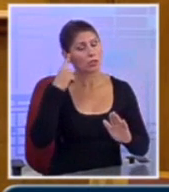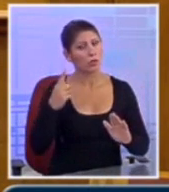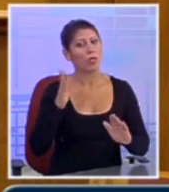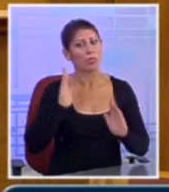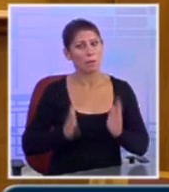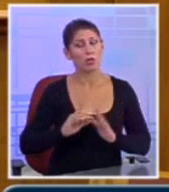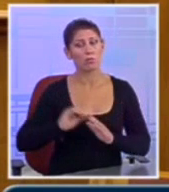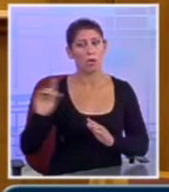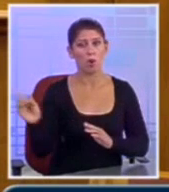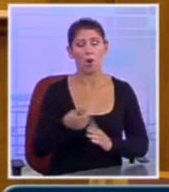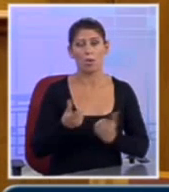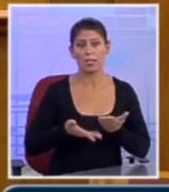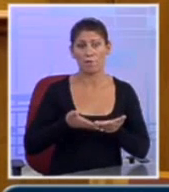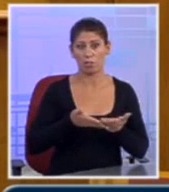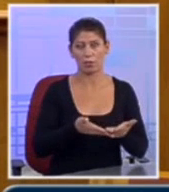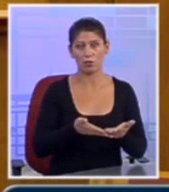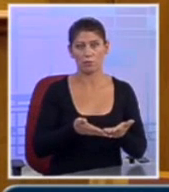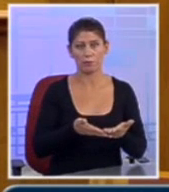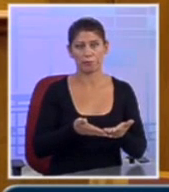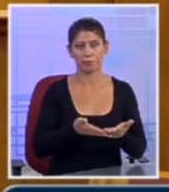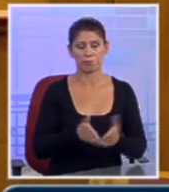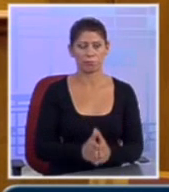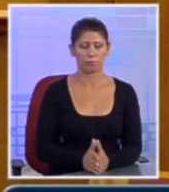όλοι να συμβάλλουμε στην